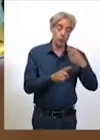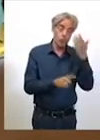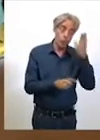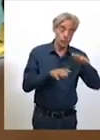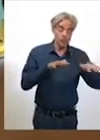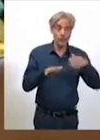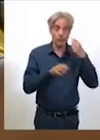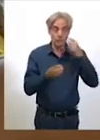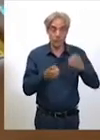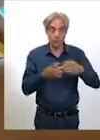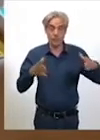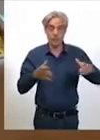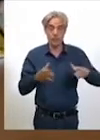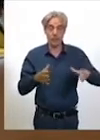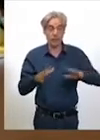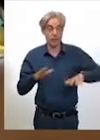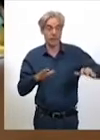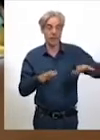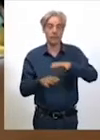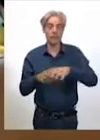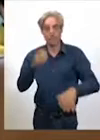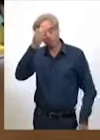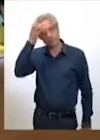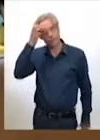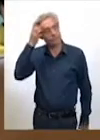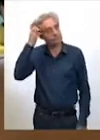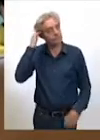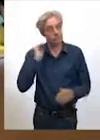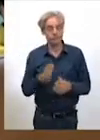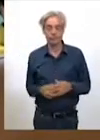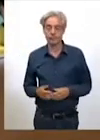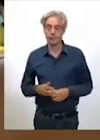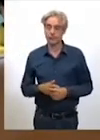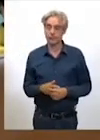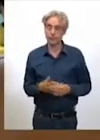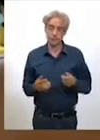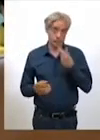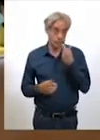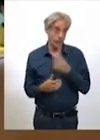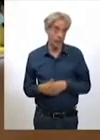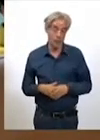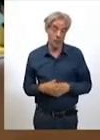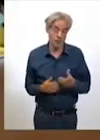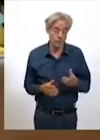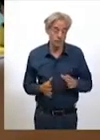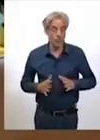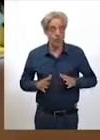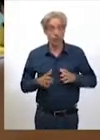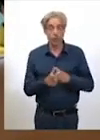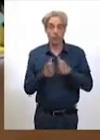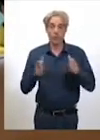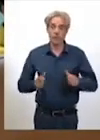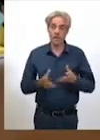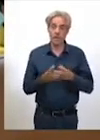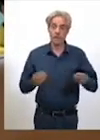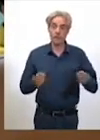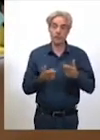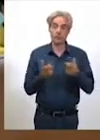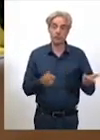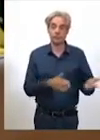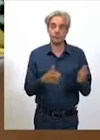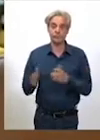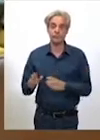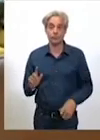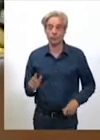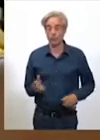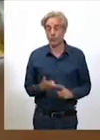au développement de nos territoires, puisque c'est SIC permet d'impliquer l'ensemble des parties prenantes, les entreprises, les habitants, etc. Deuxième exemple, c'est la